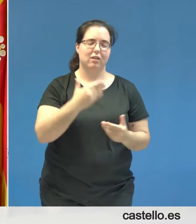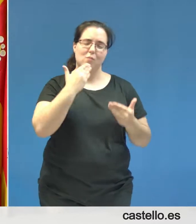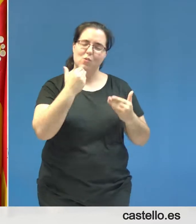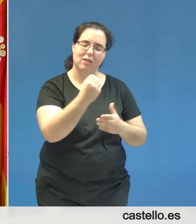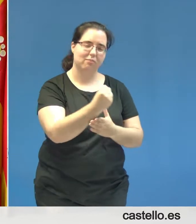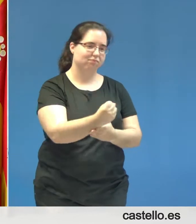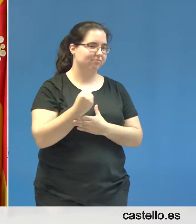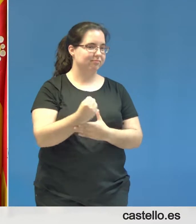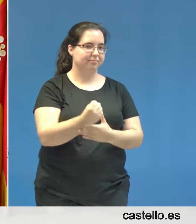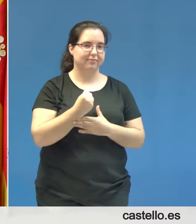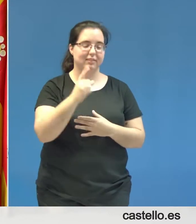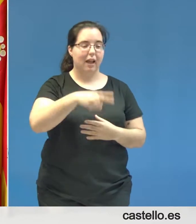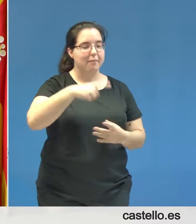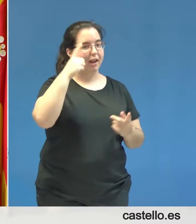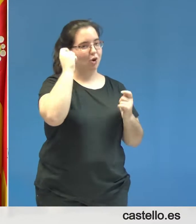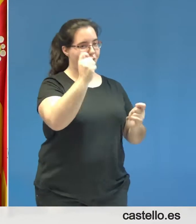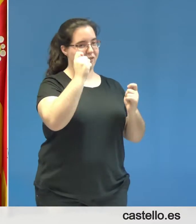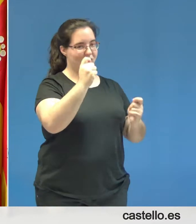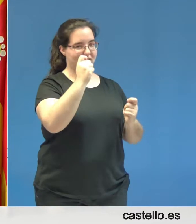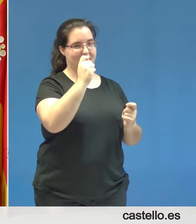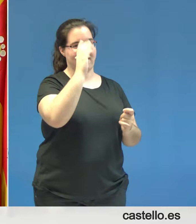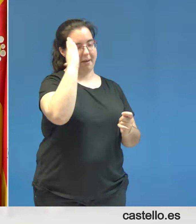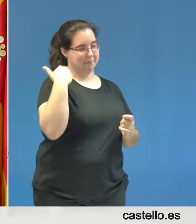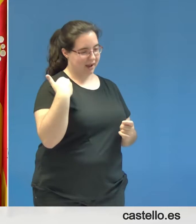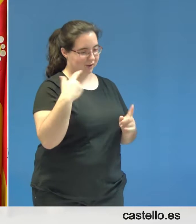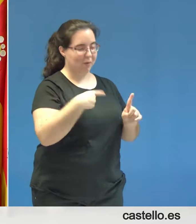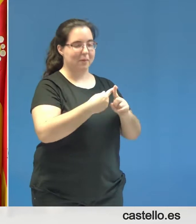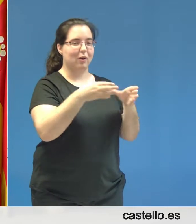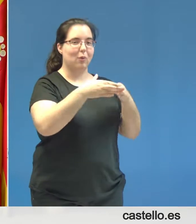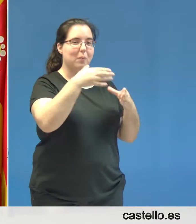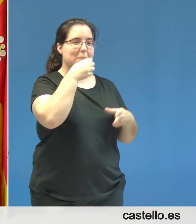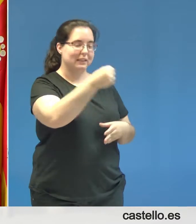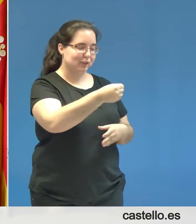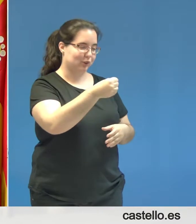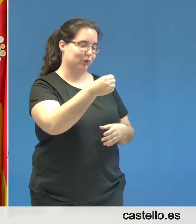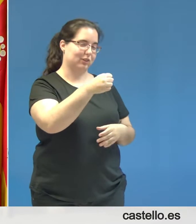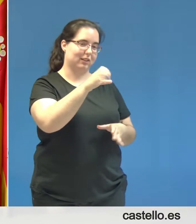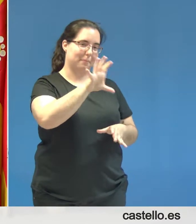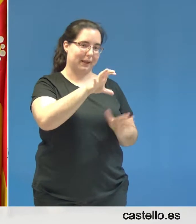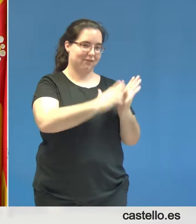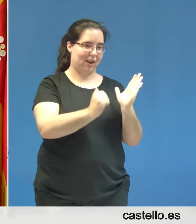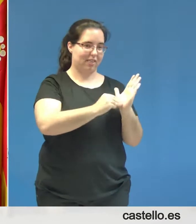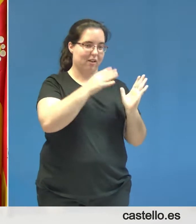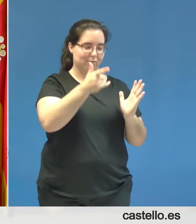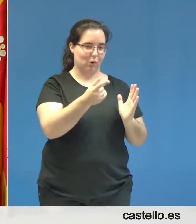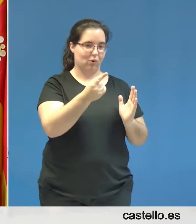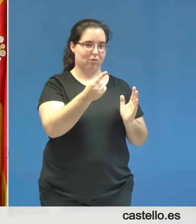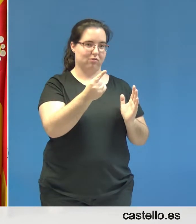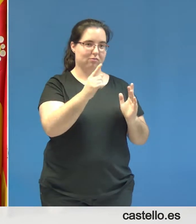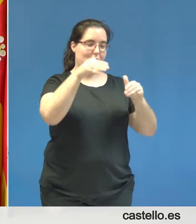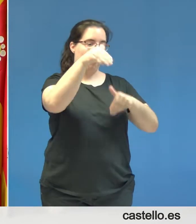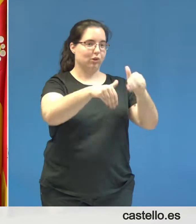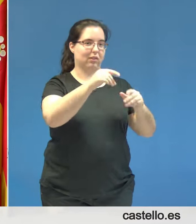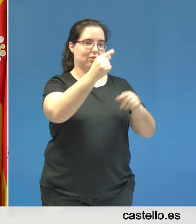lloc, donar l'enhorabona a la senyora Marco i al Partit Socialista del País Valencià PSOE pels resultats obtinguts en les darreres